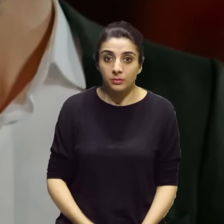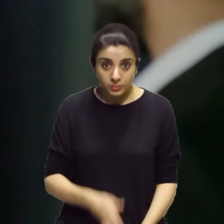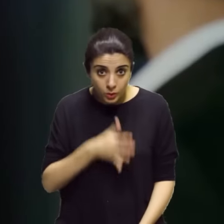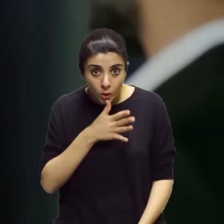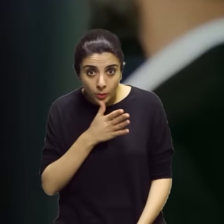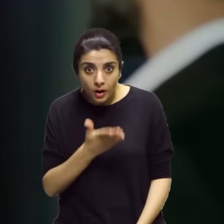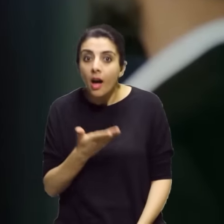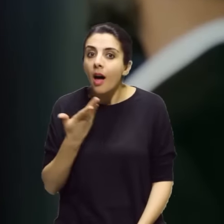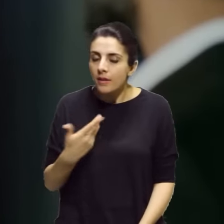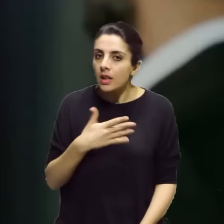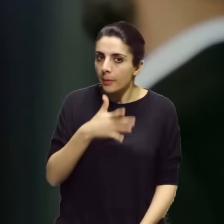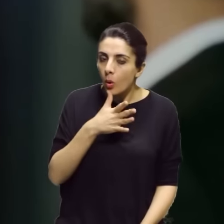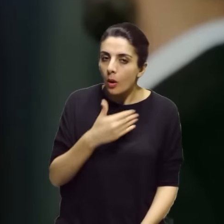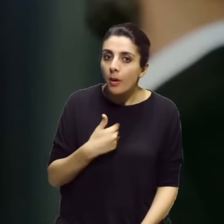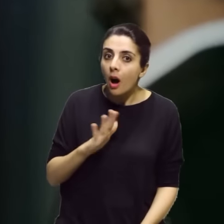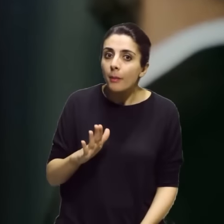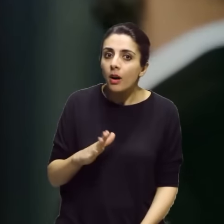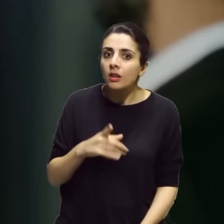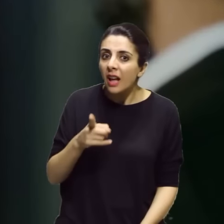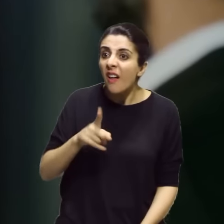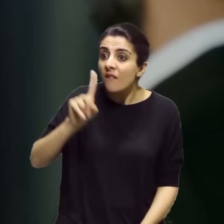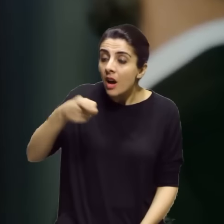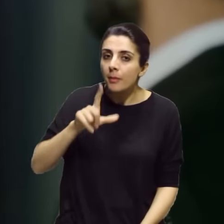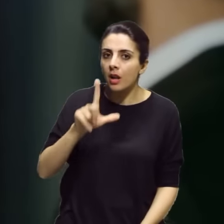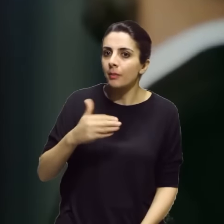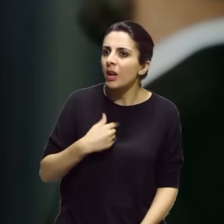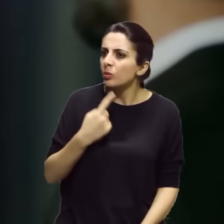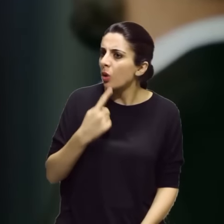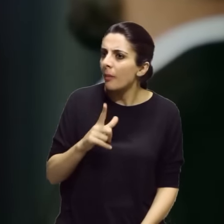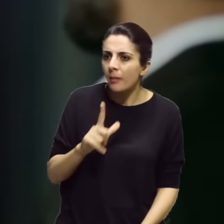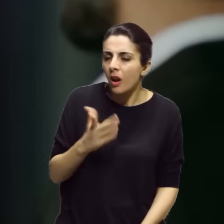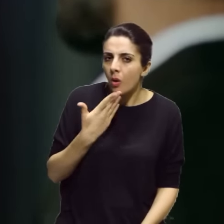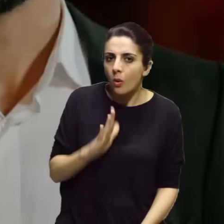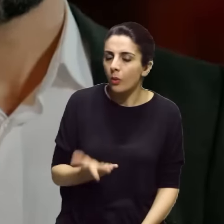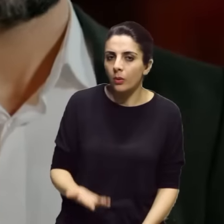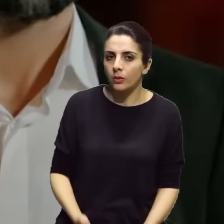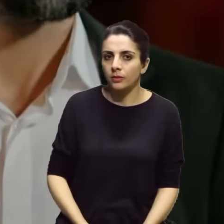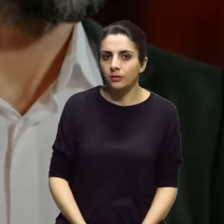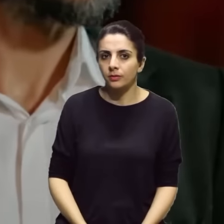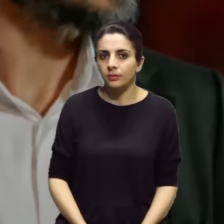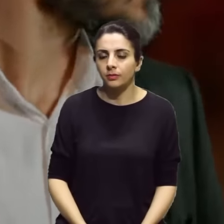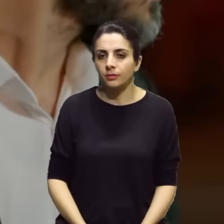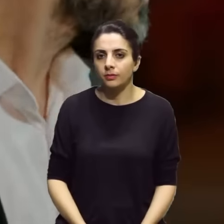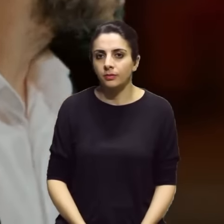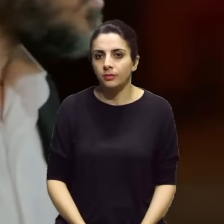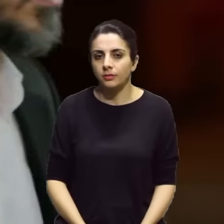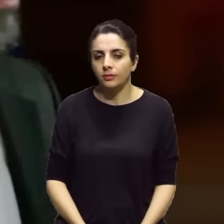Biliyor musun? Evet, biliyorum. Ama bunu senin fark etmen lazım, benim söylemem olmaz.